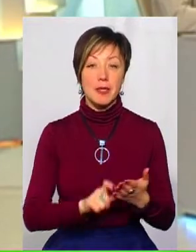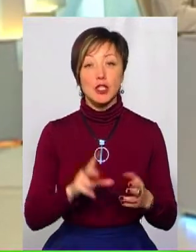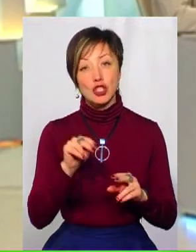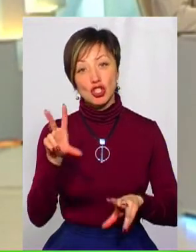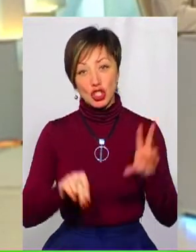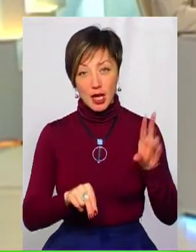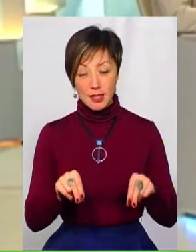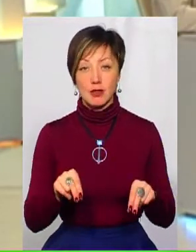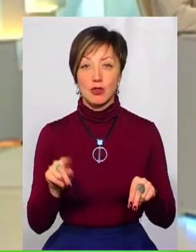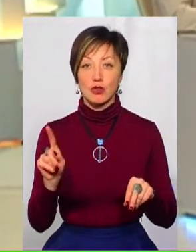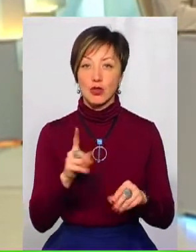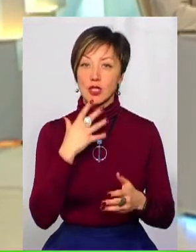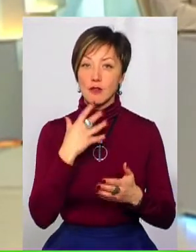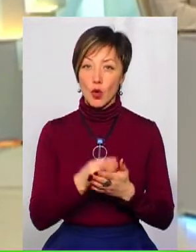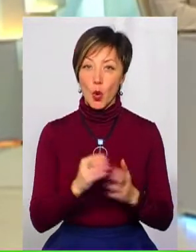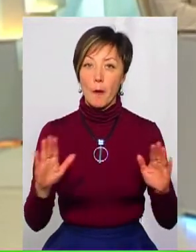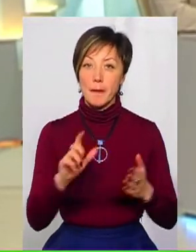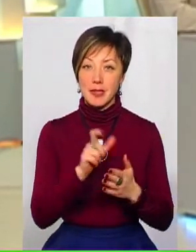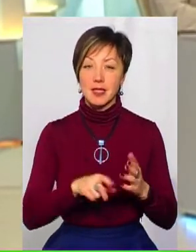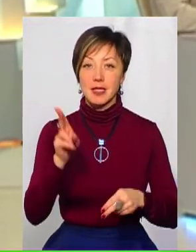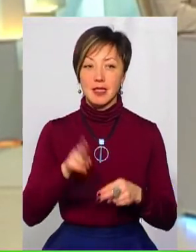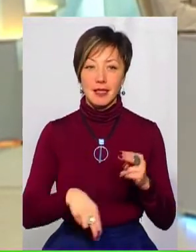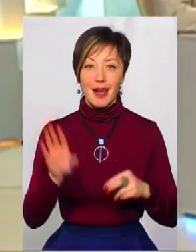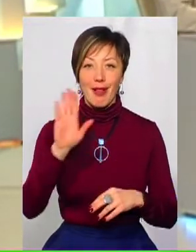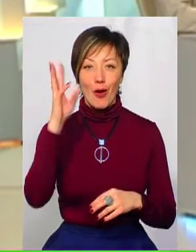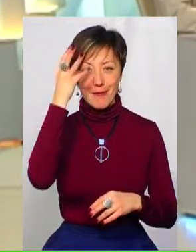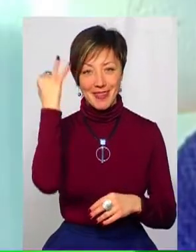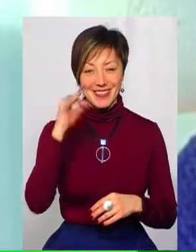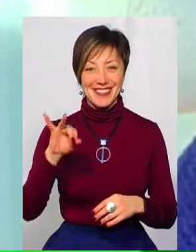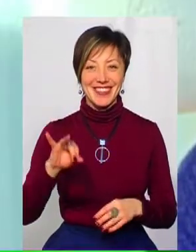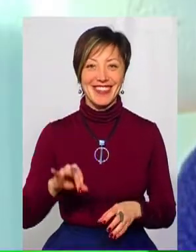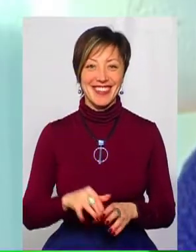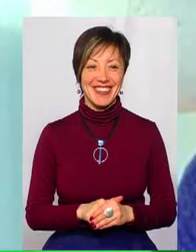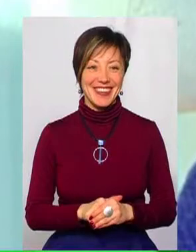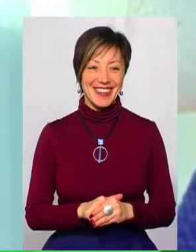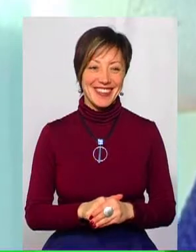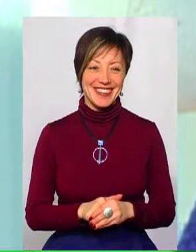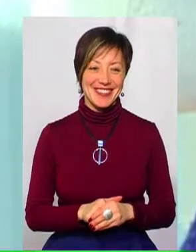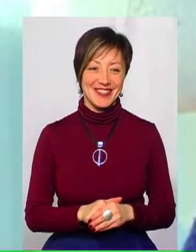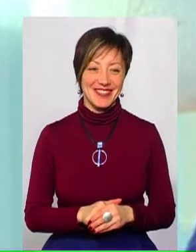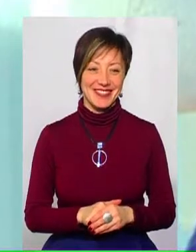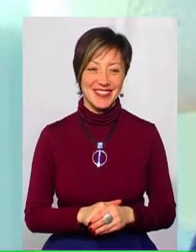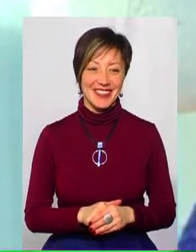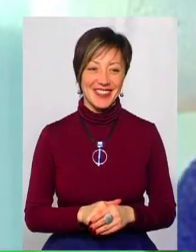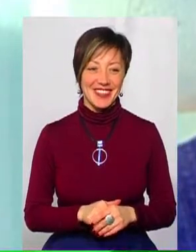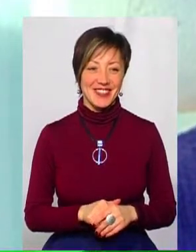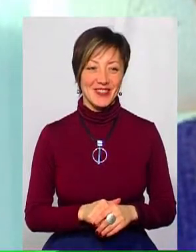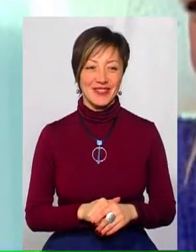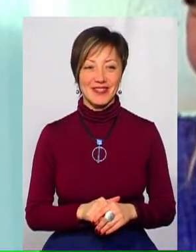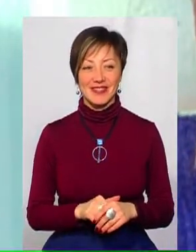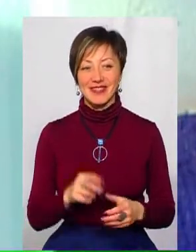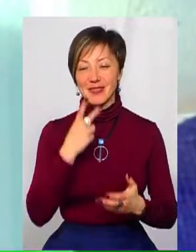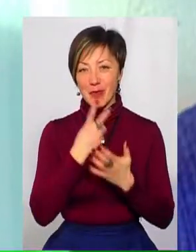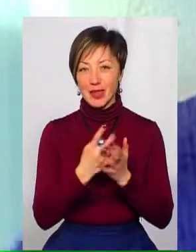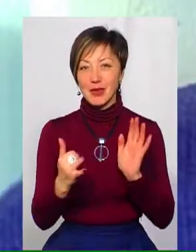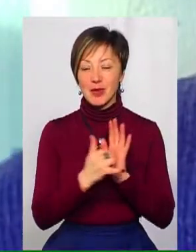шанс надіятися на те, що свою пісню ви закінчите там «Hello, Хмельницький»? Ні, ну я бачила взагалі мої пости в